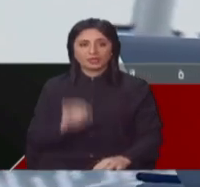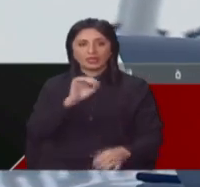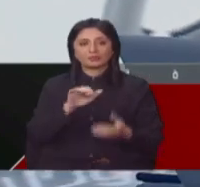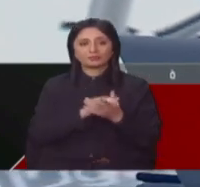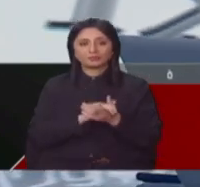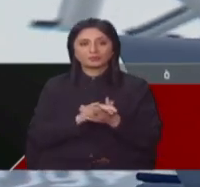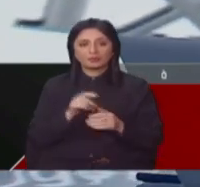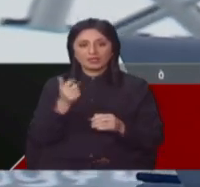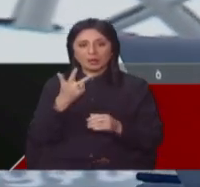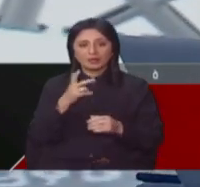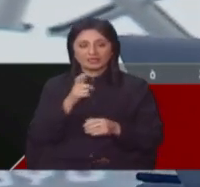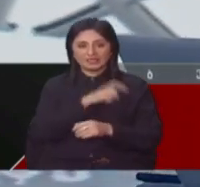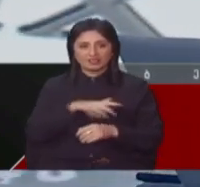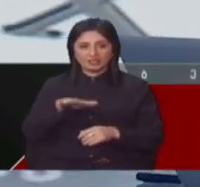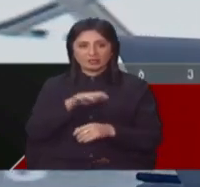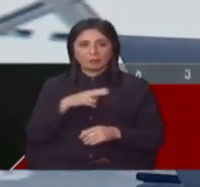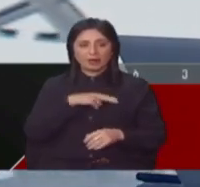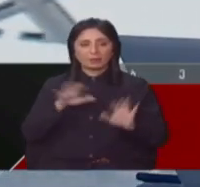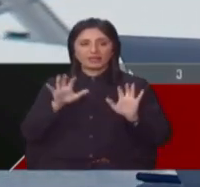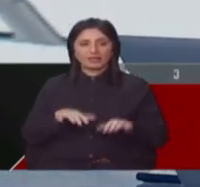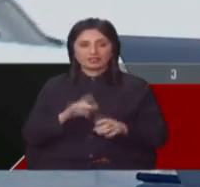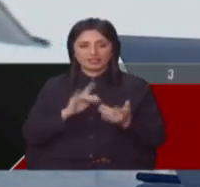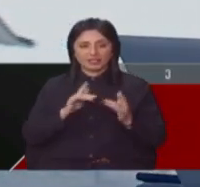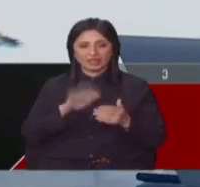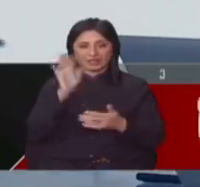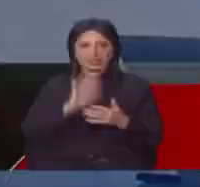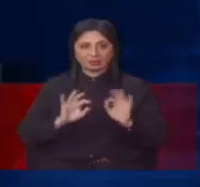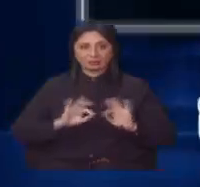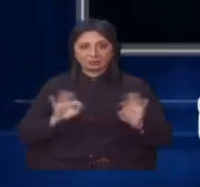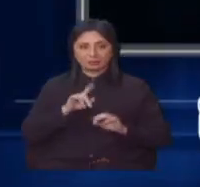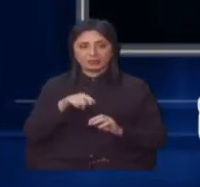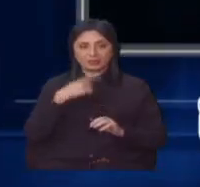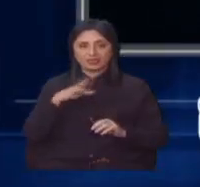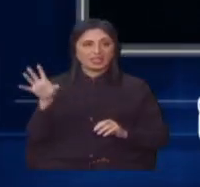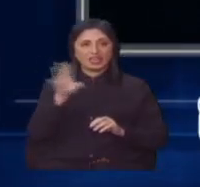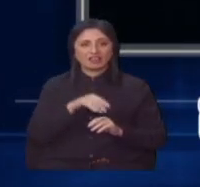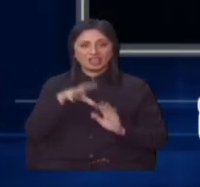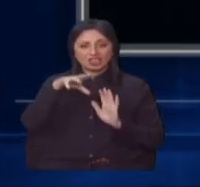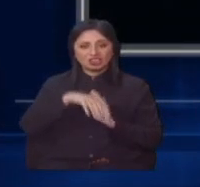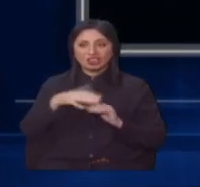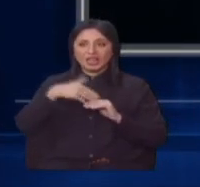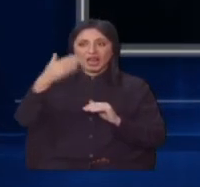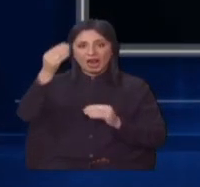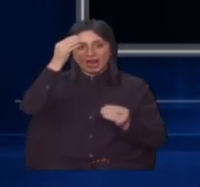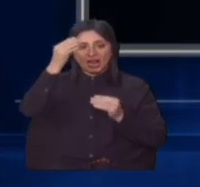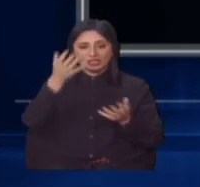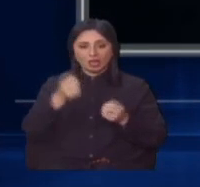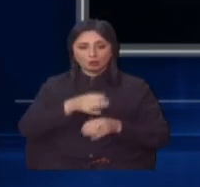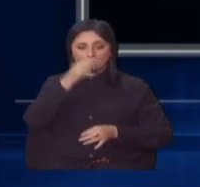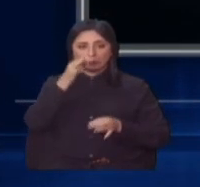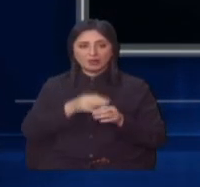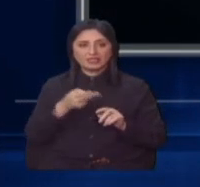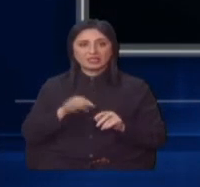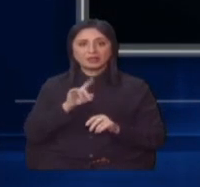Eurocaușirii summit, Eurocaușirii Quirlis, Gans Hadebas, Parlamentul Stauc, Domari Social, Ruxel, Shigamo, Hmaura, Misit, Kmit, Huelam, Shindagarit, Nundagai, Azrusta, Iros, Pasohus,